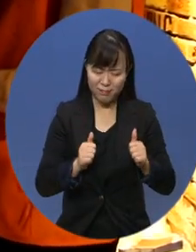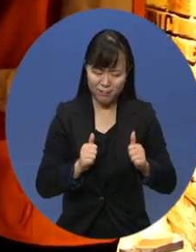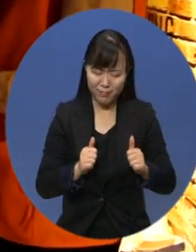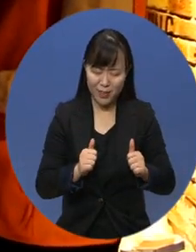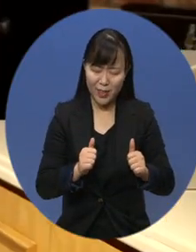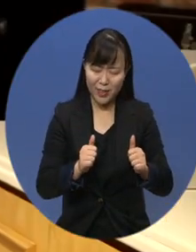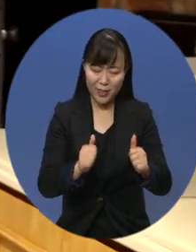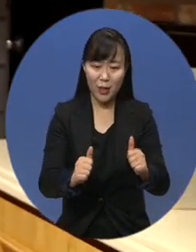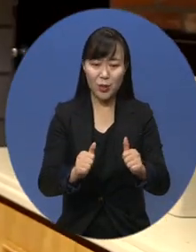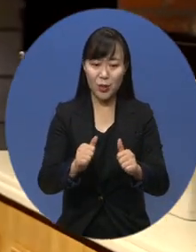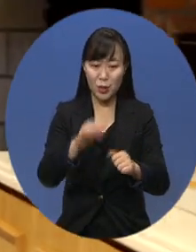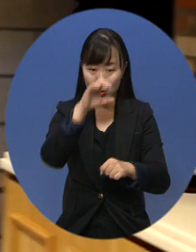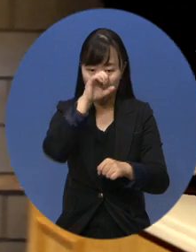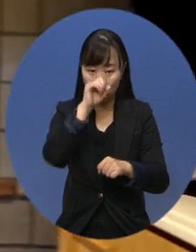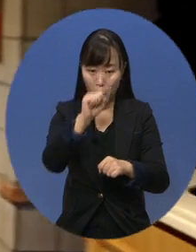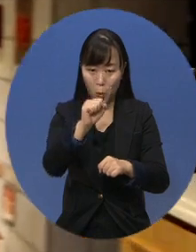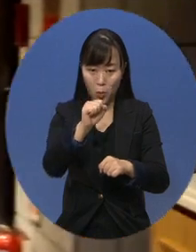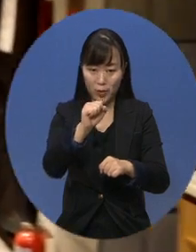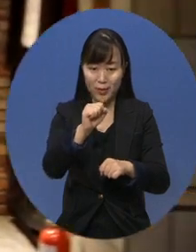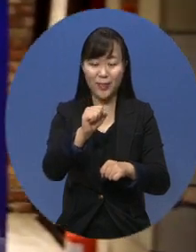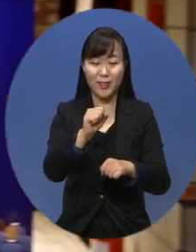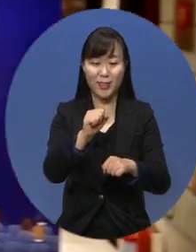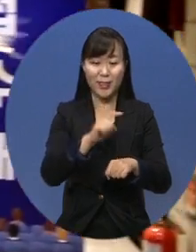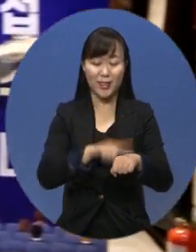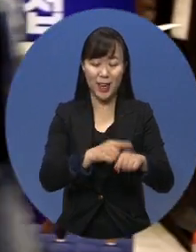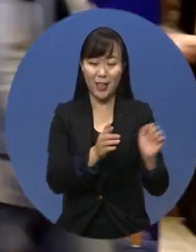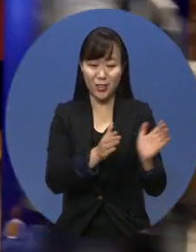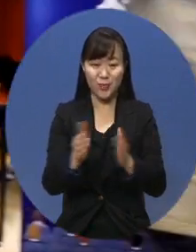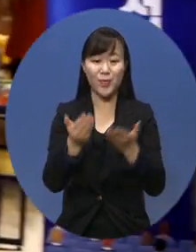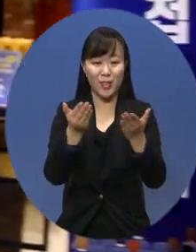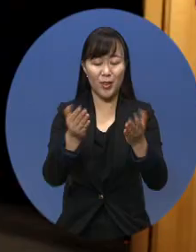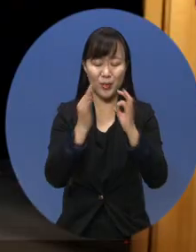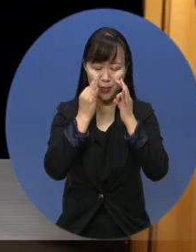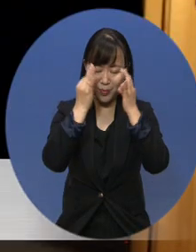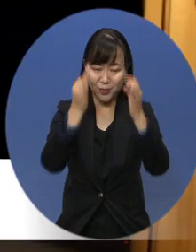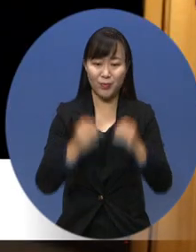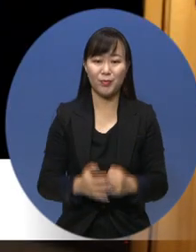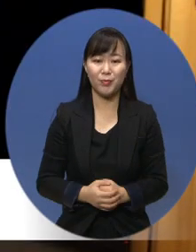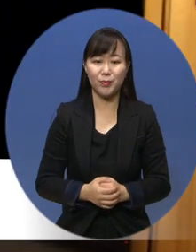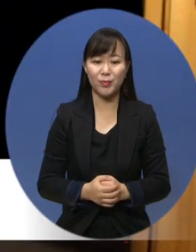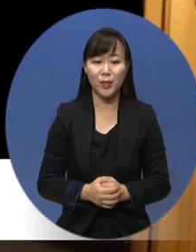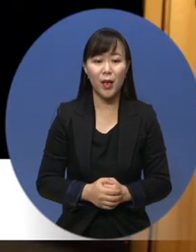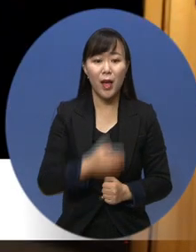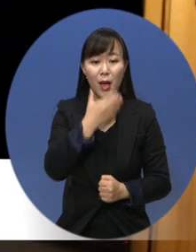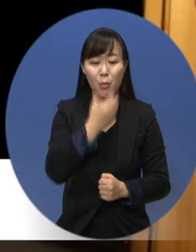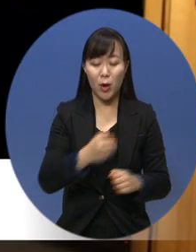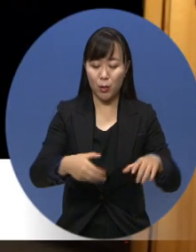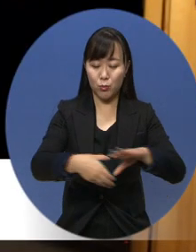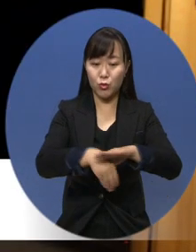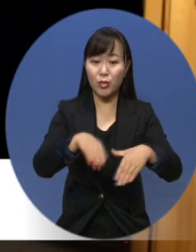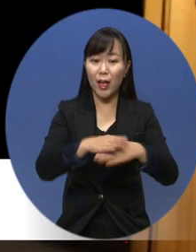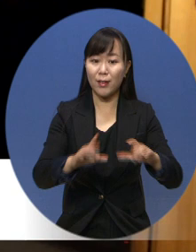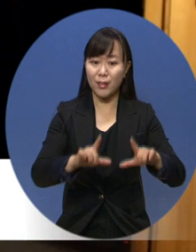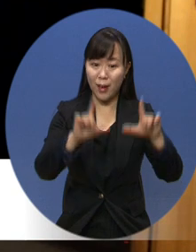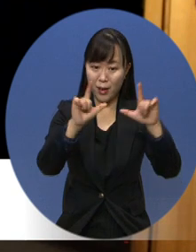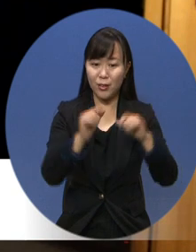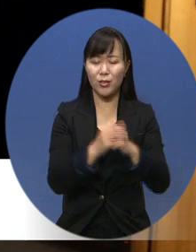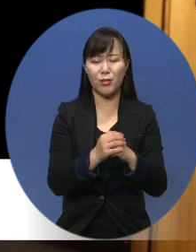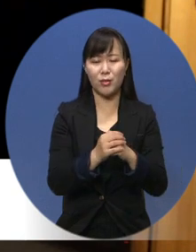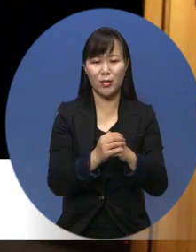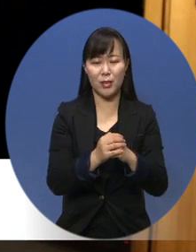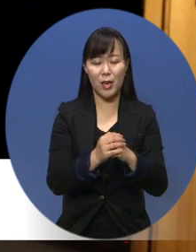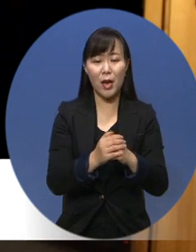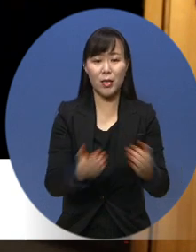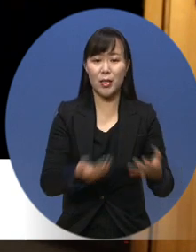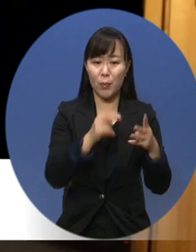을 다해 좋은 시간을 만들어 드리려고 애쓰고 있었습니다 행복한 문화 대의를 이렇게 전 봉사할 수